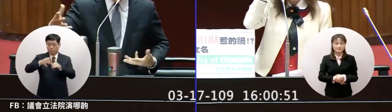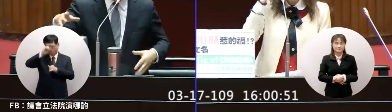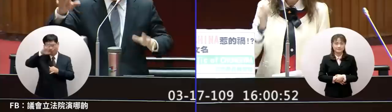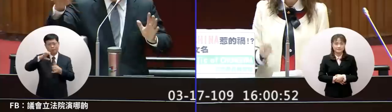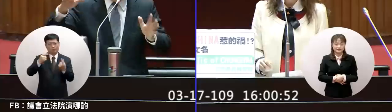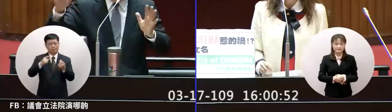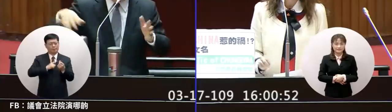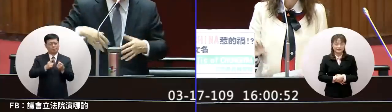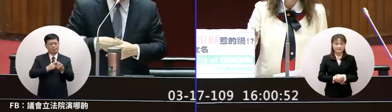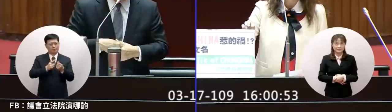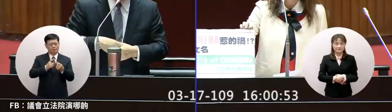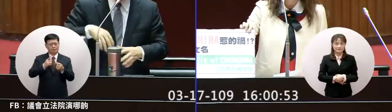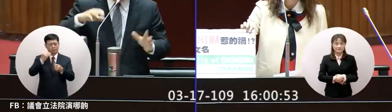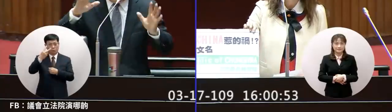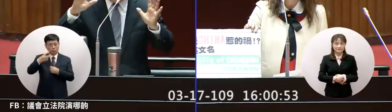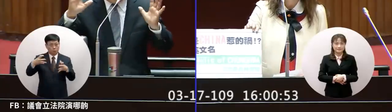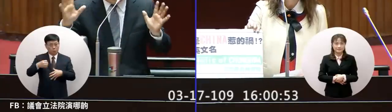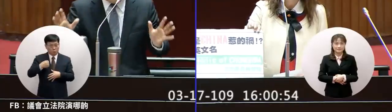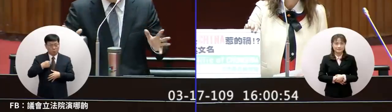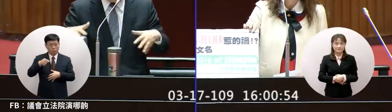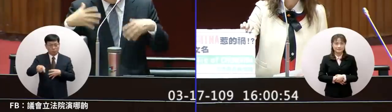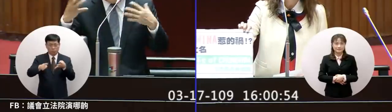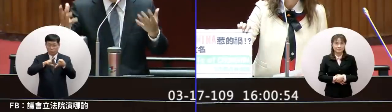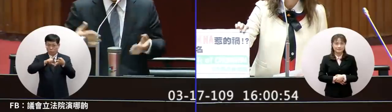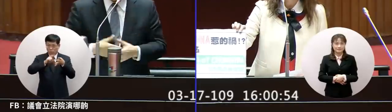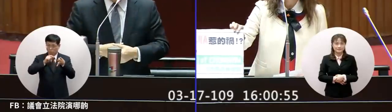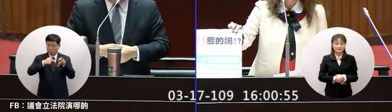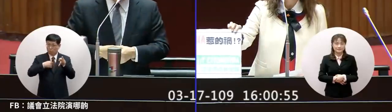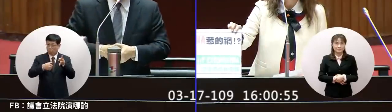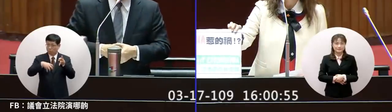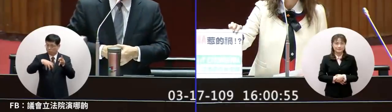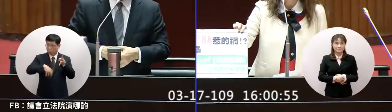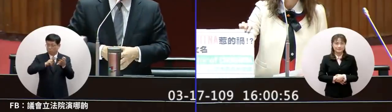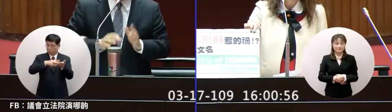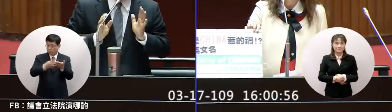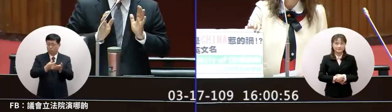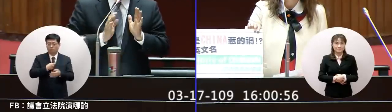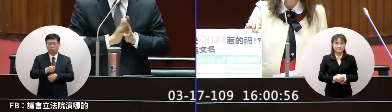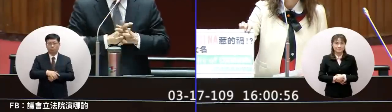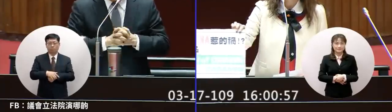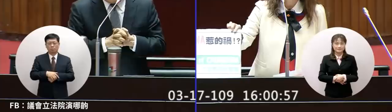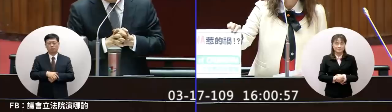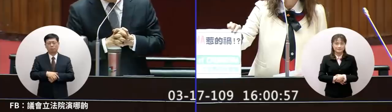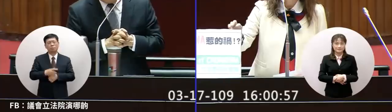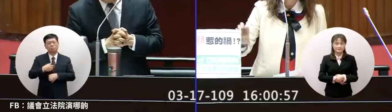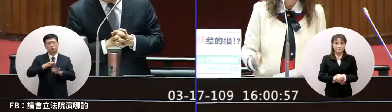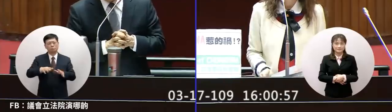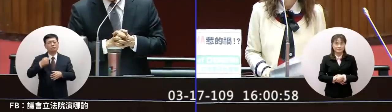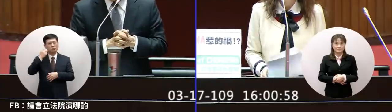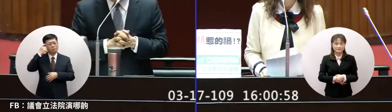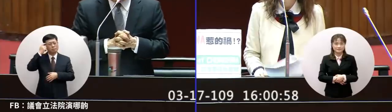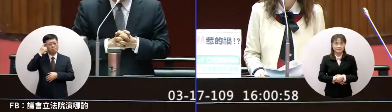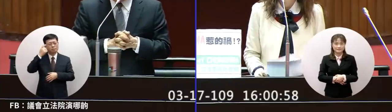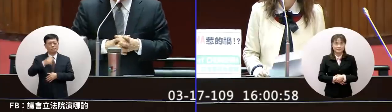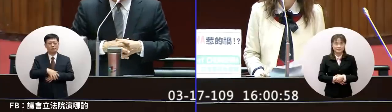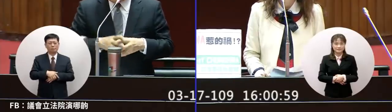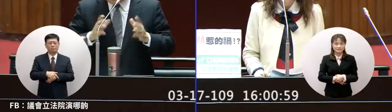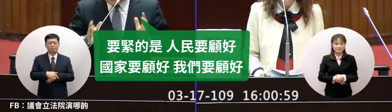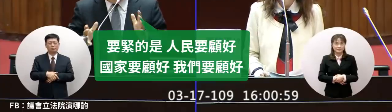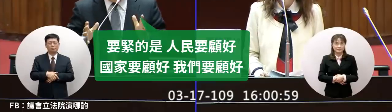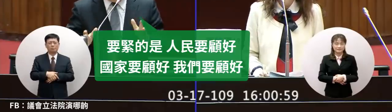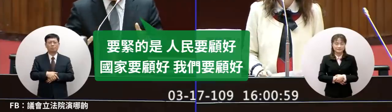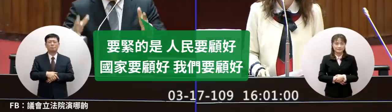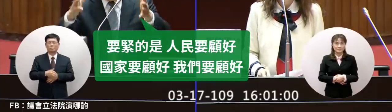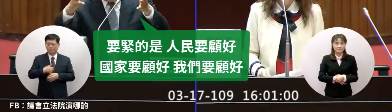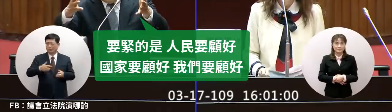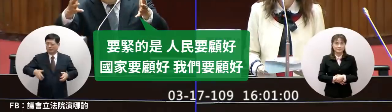讨论讲，伊个九二共识会诠释伊个条件啊，所以我的感觉啦，都